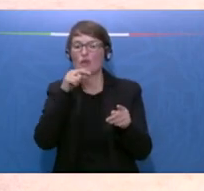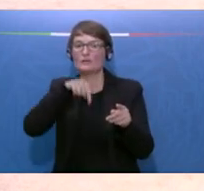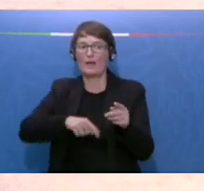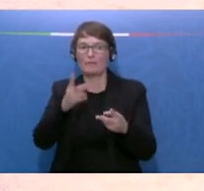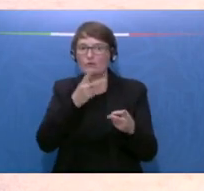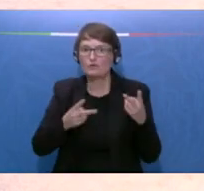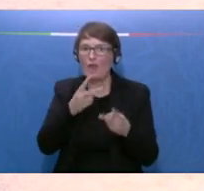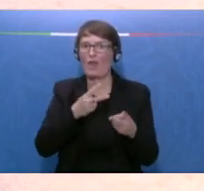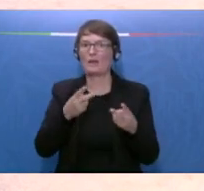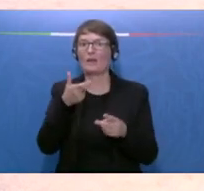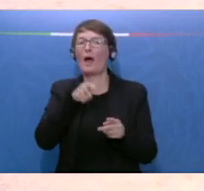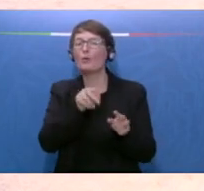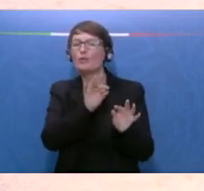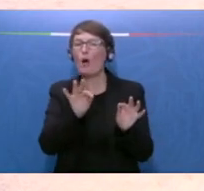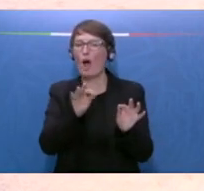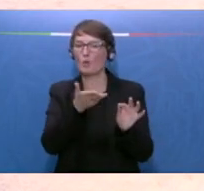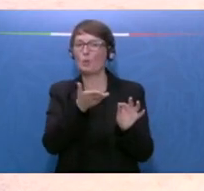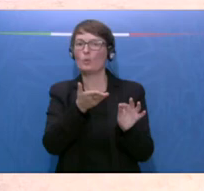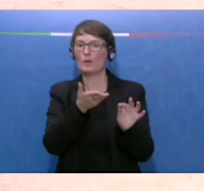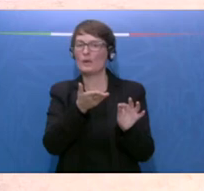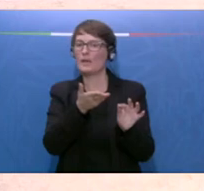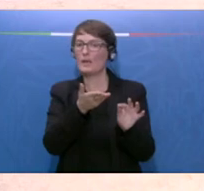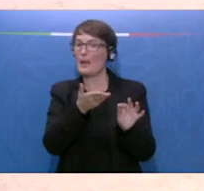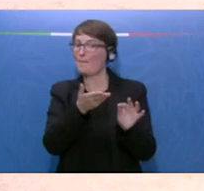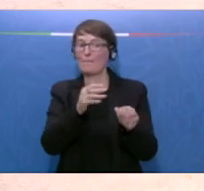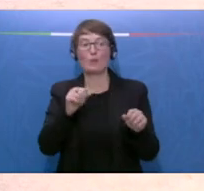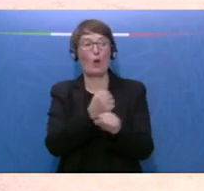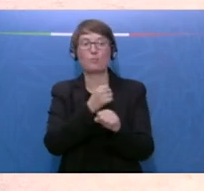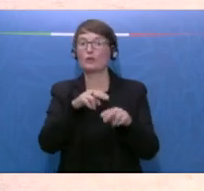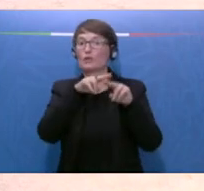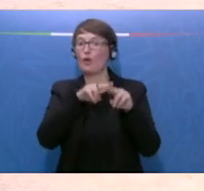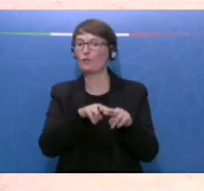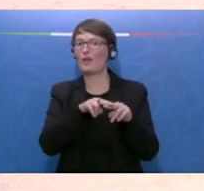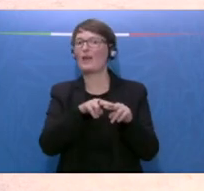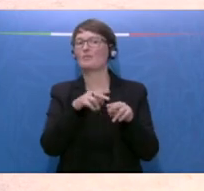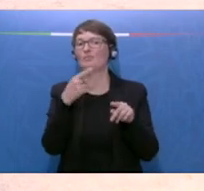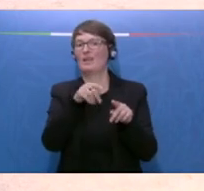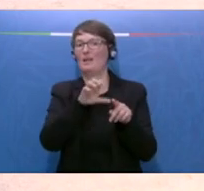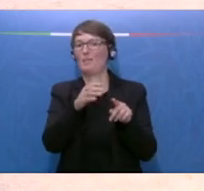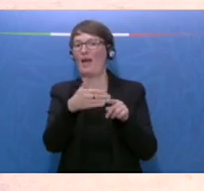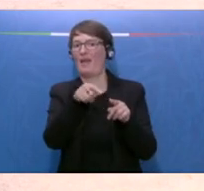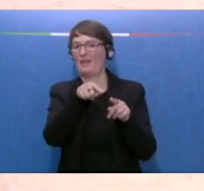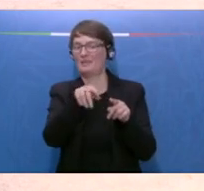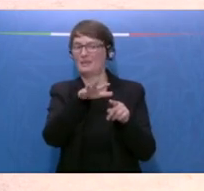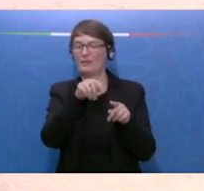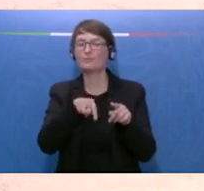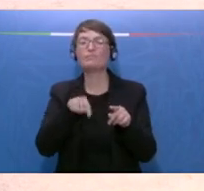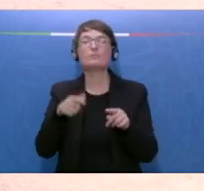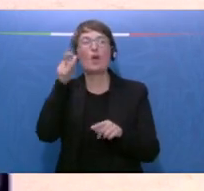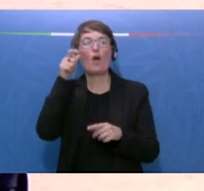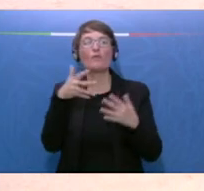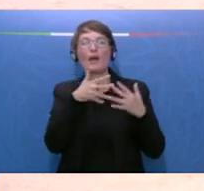alcuni di loro probabilmente non possono stare in questi paesi insomma il governo americano anche